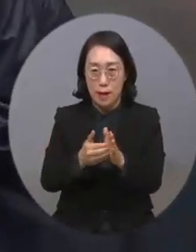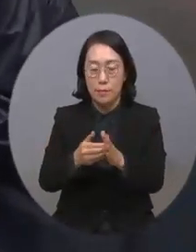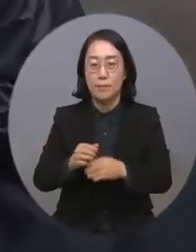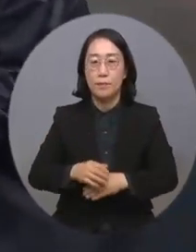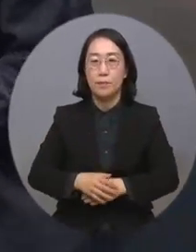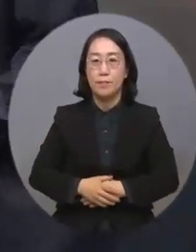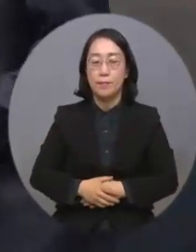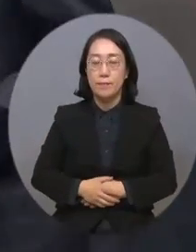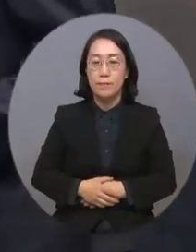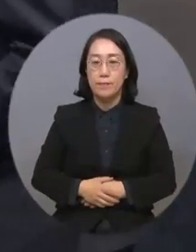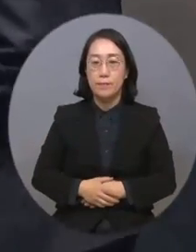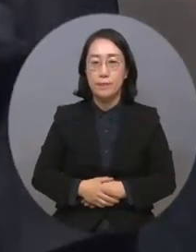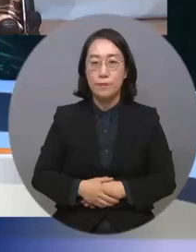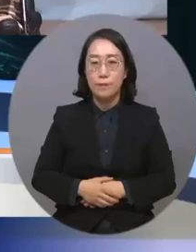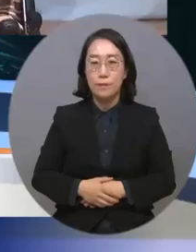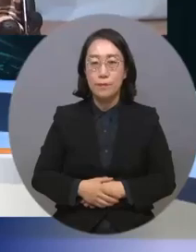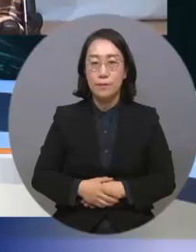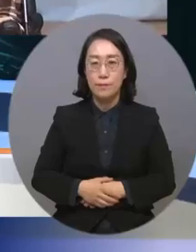복지TV 뉴스 정두리입니다.